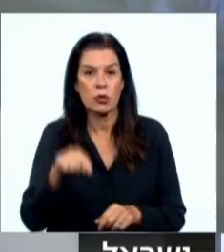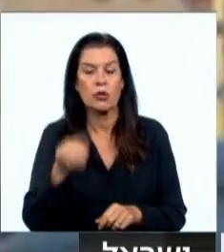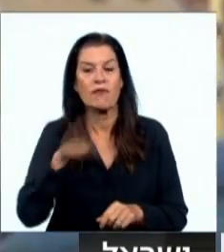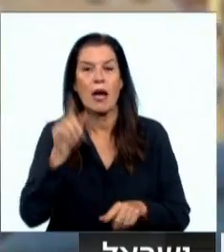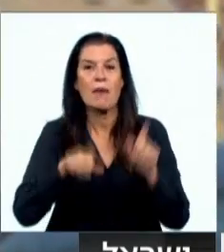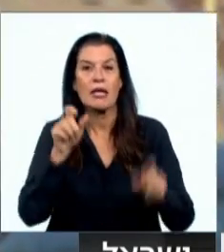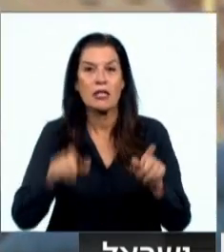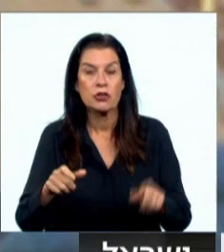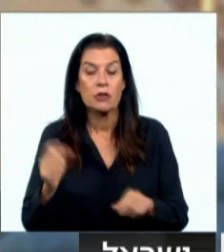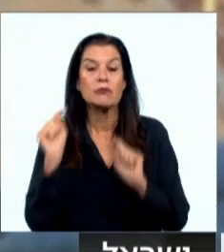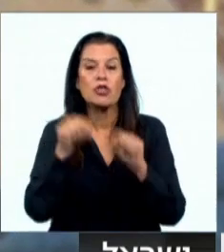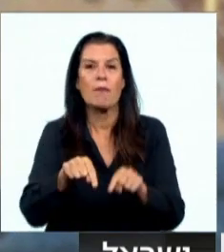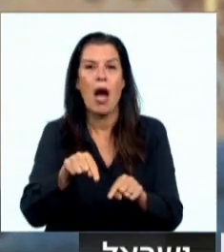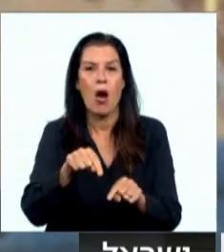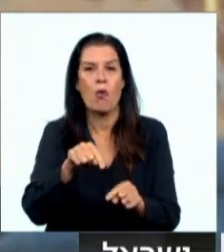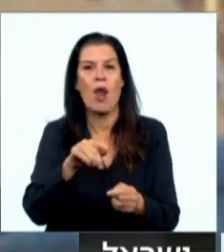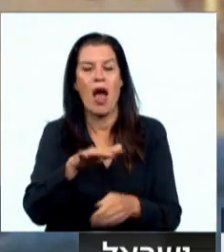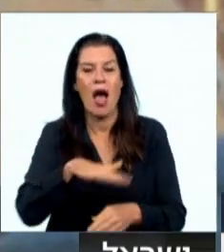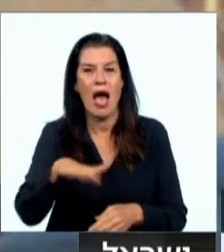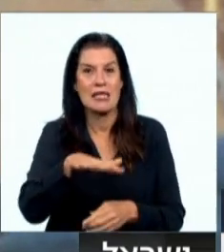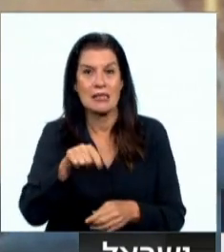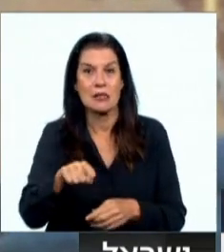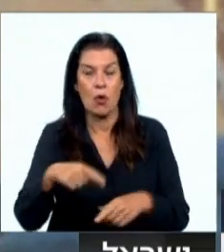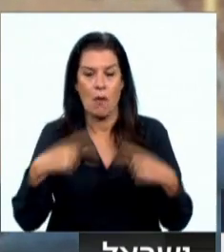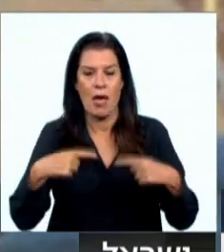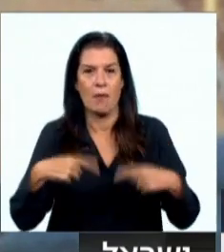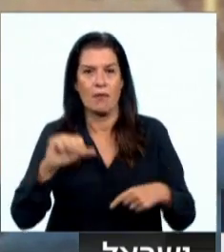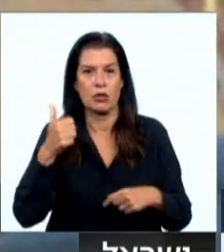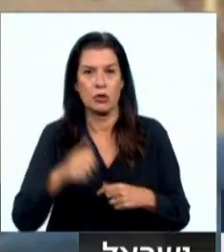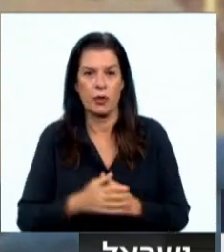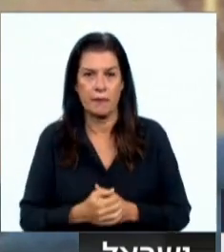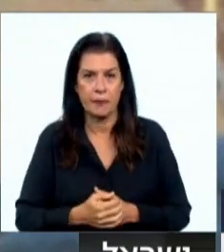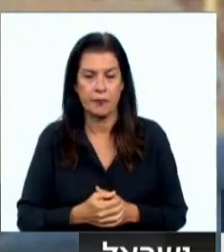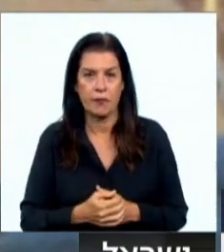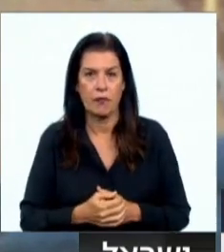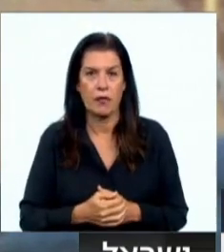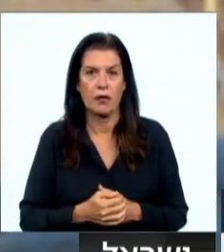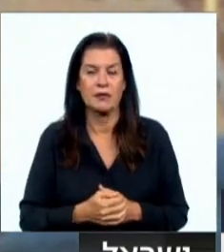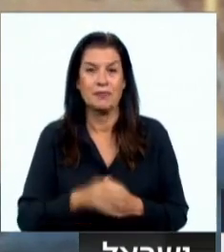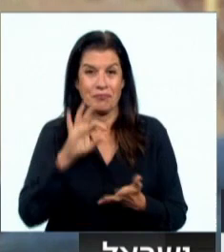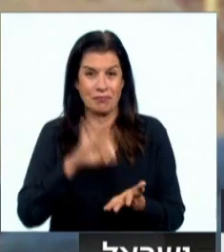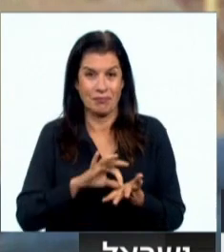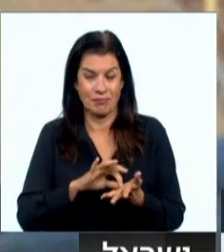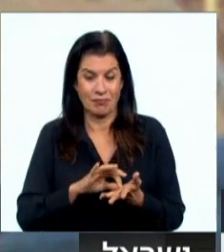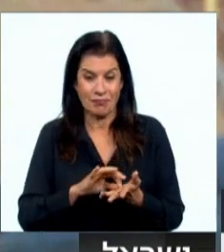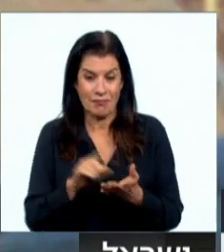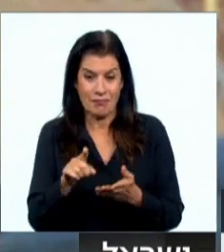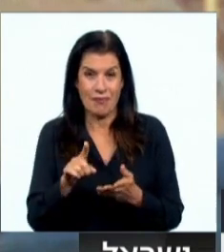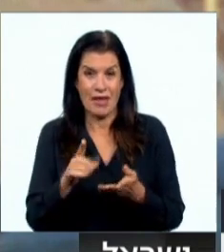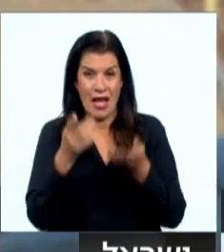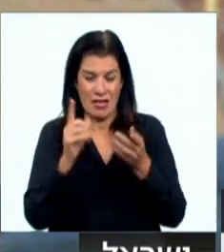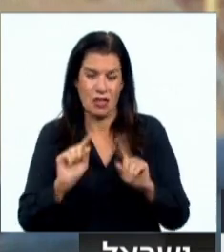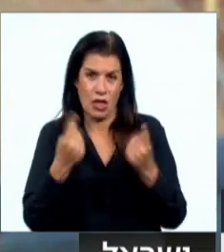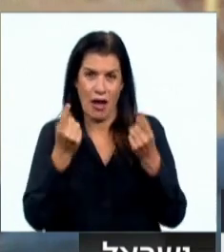כן. מה שקרה בעצם זה שמרגע שקרה האסון, כבר יום יומיים לאחר מכן,